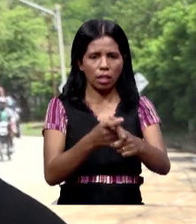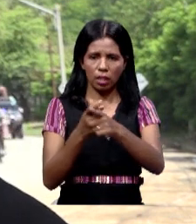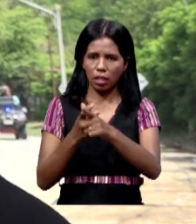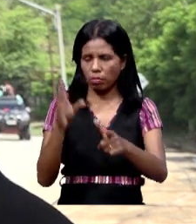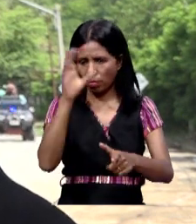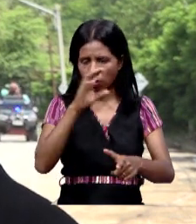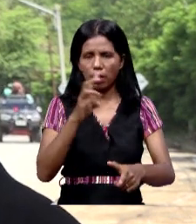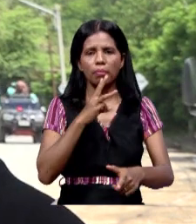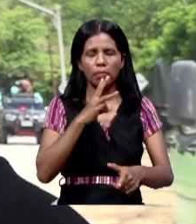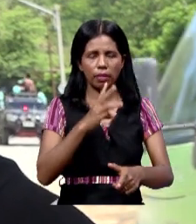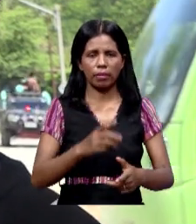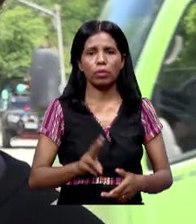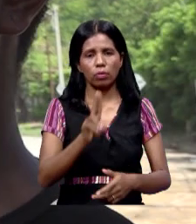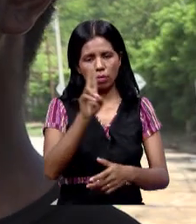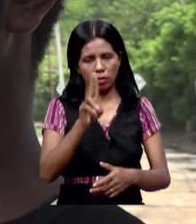ini